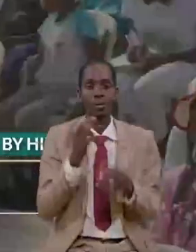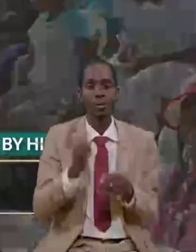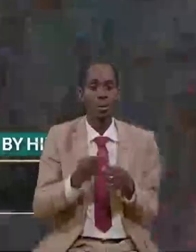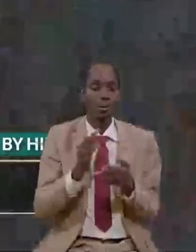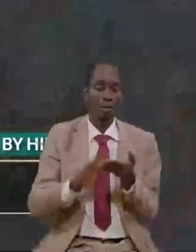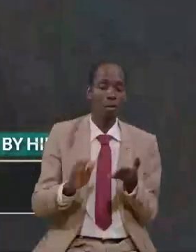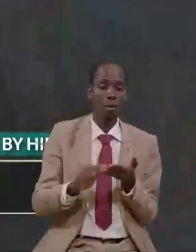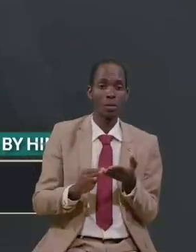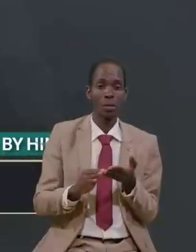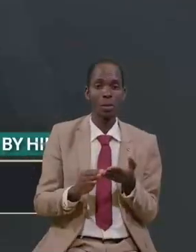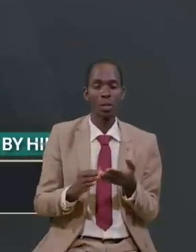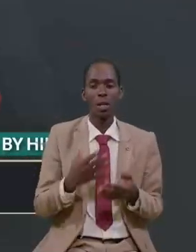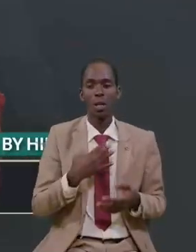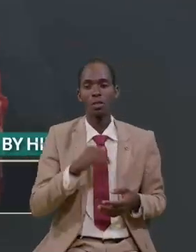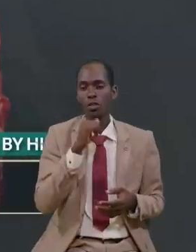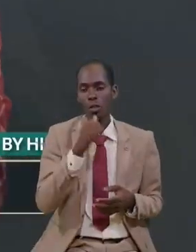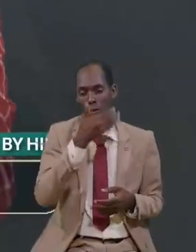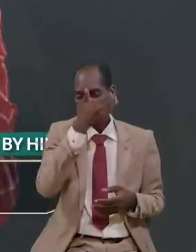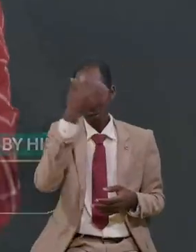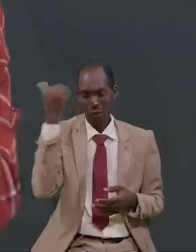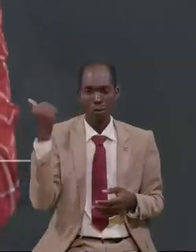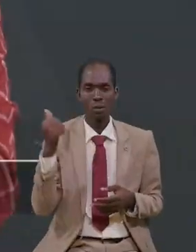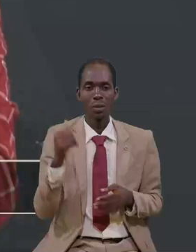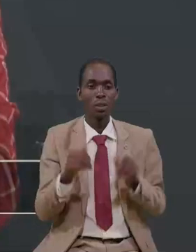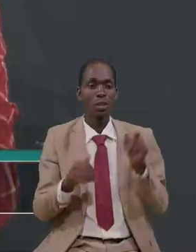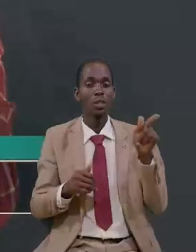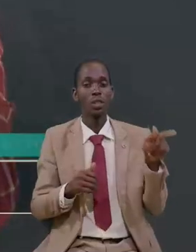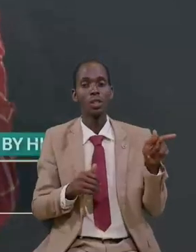Pardonné. Non oublié. G.